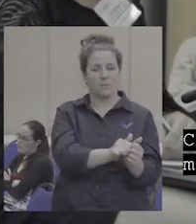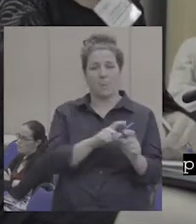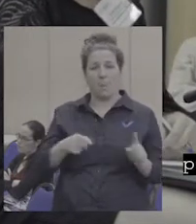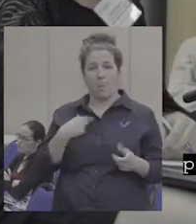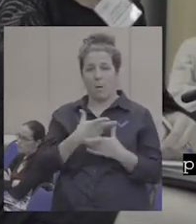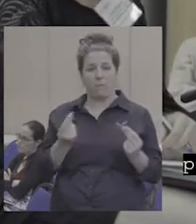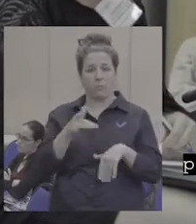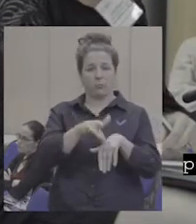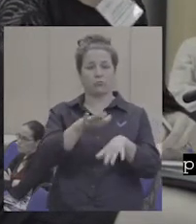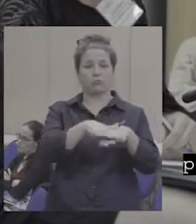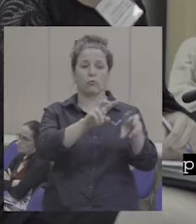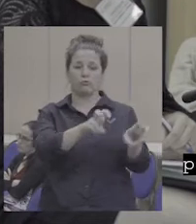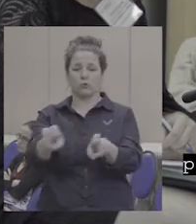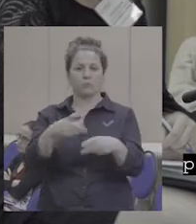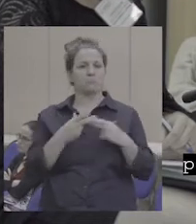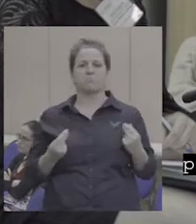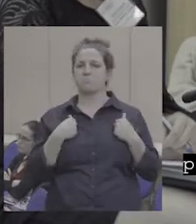toucherai même pas comme sujet.